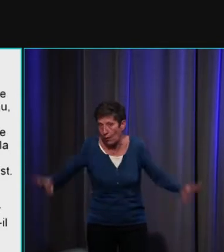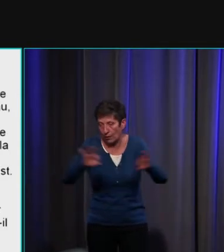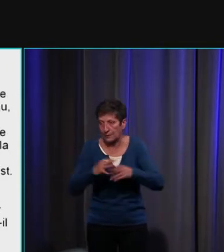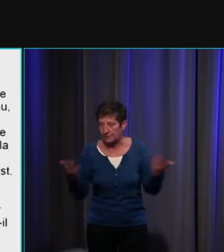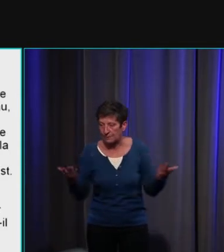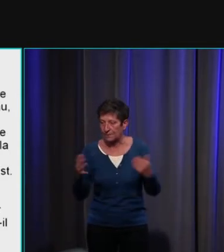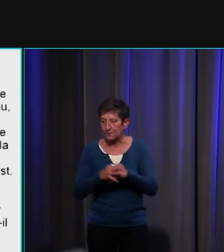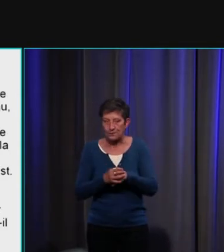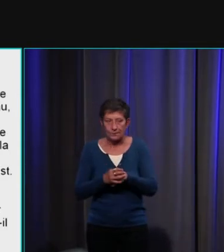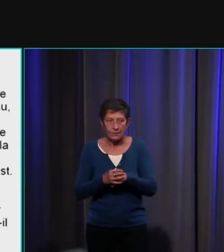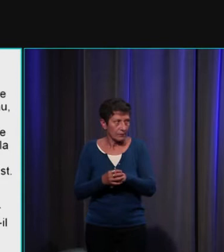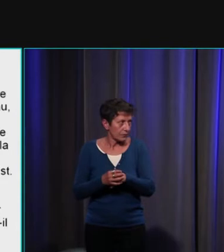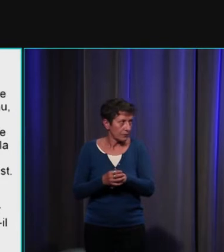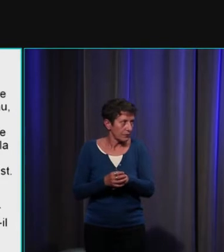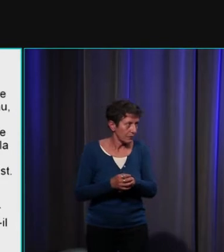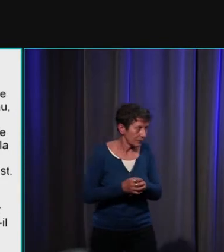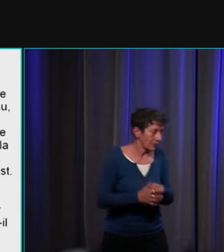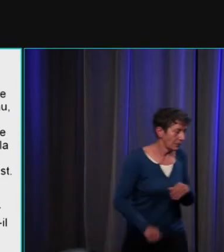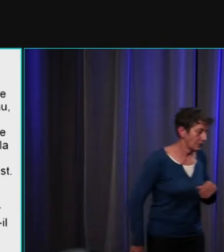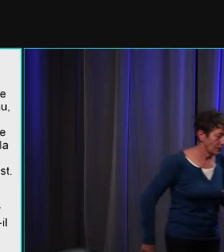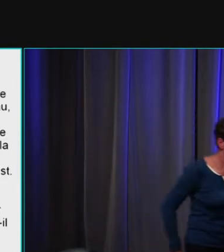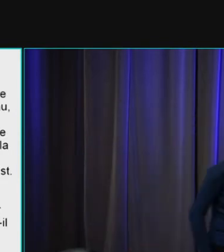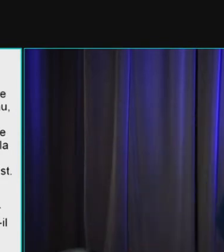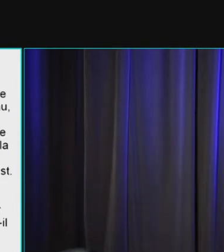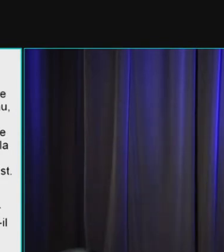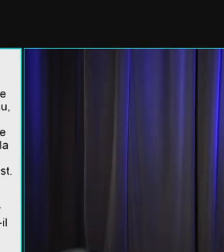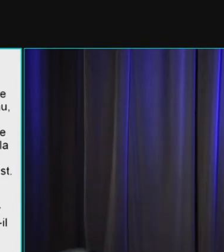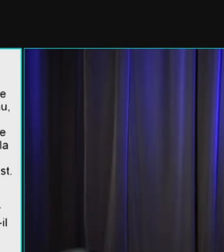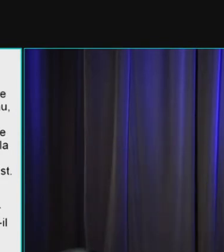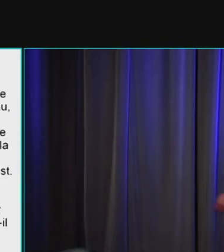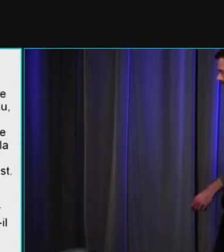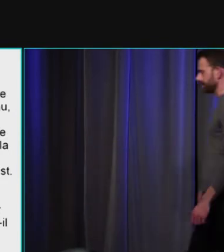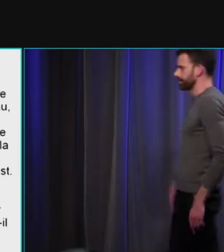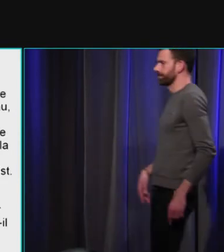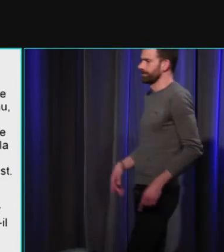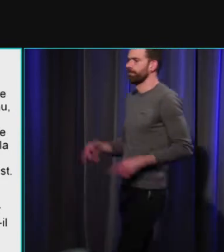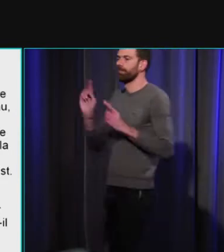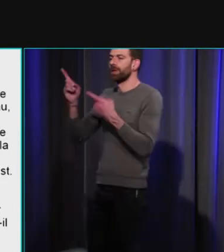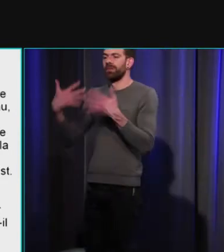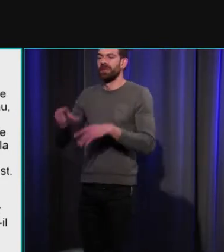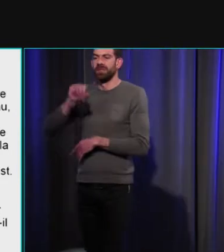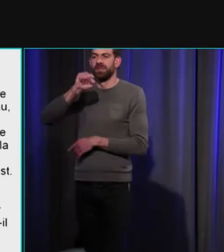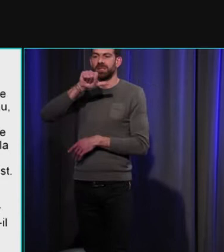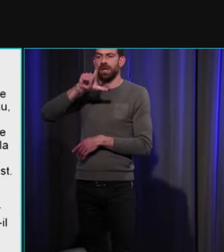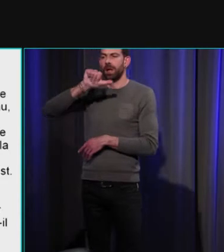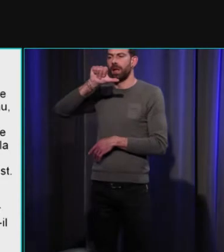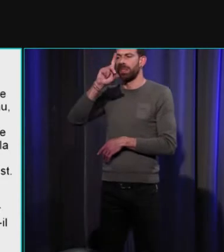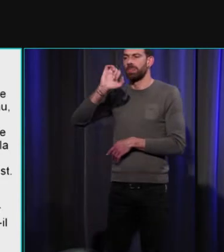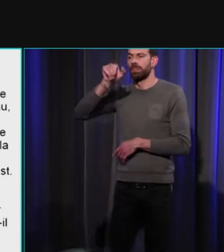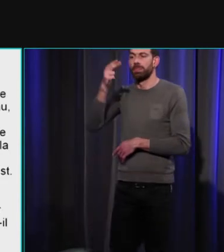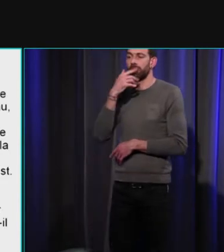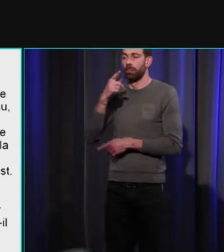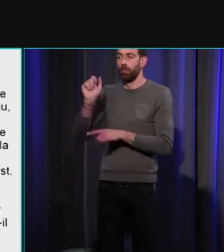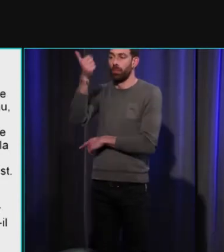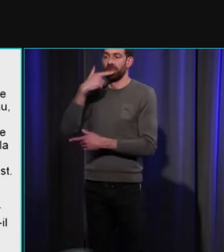militaires saladin le premier geste qu'il a fait après la bataille de latine c'est décapité mois tous les prisonniers templiers